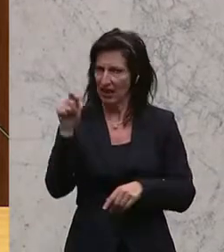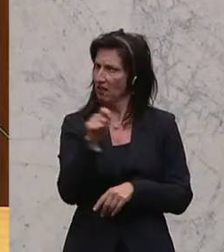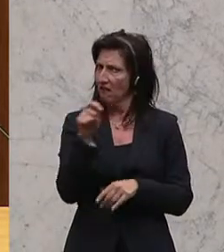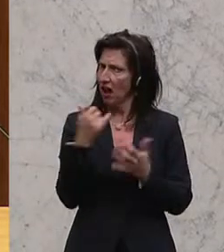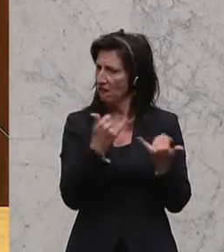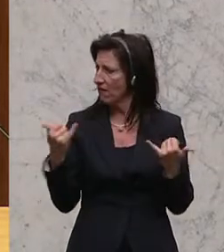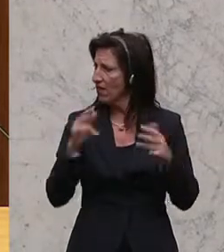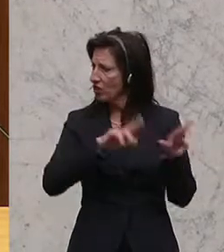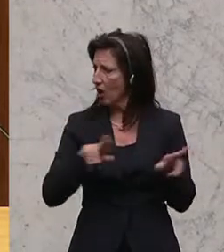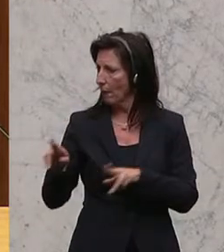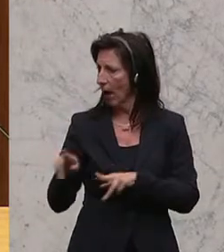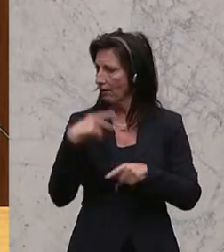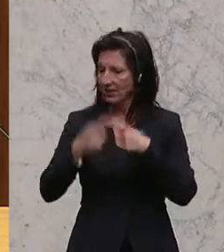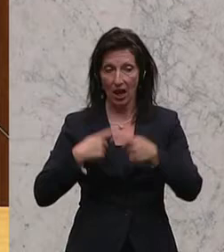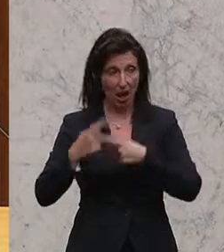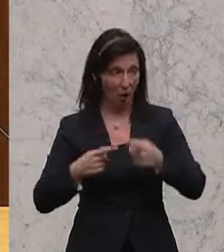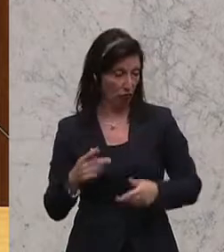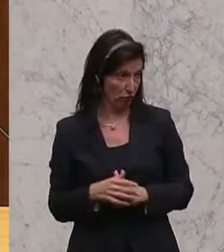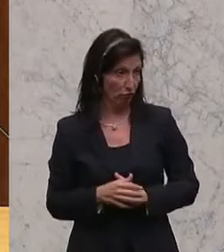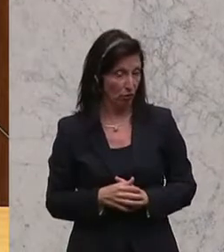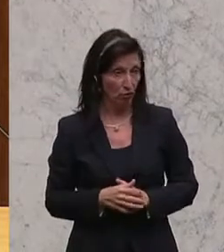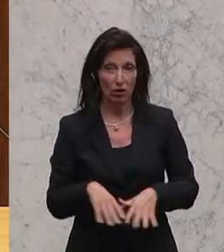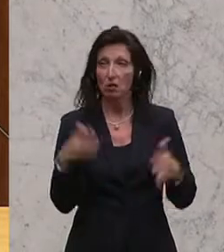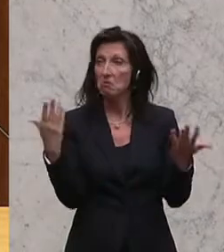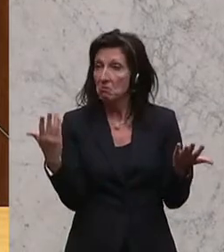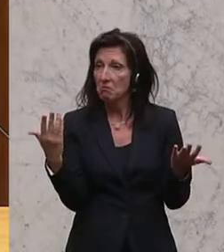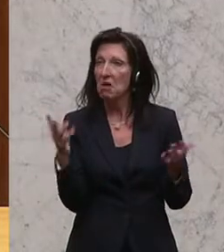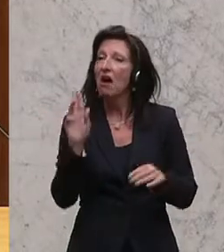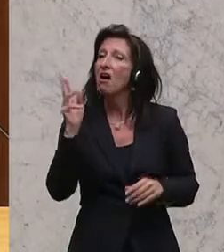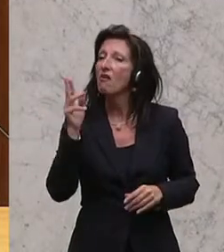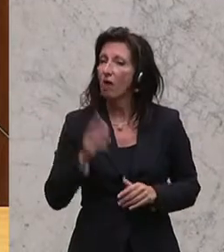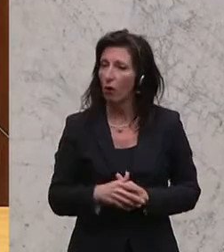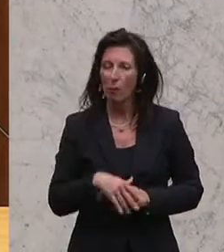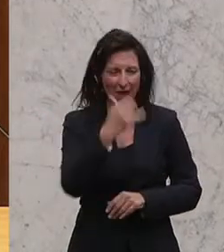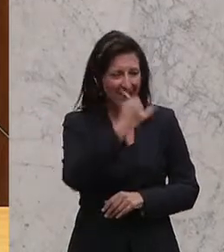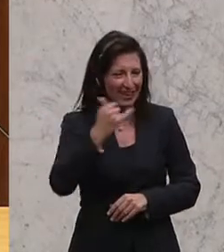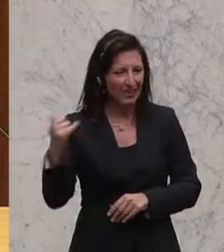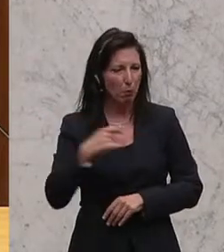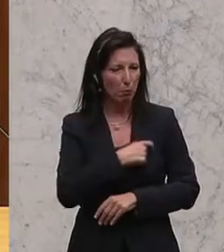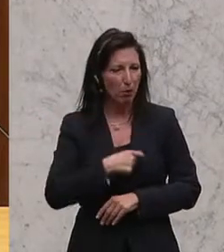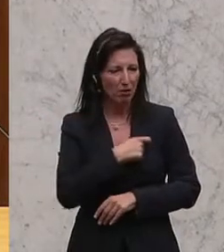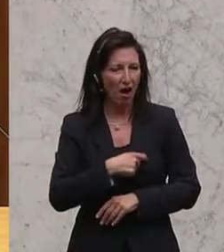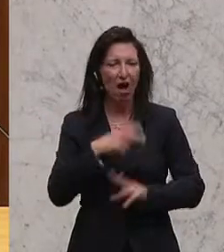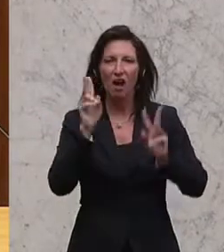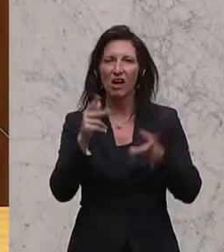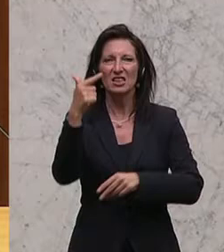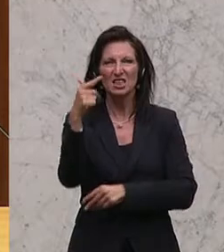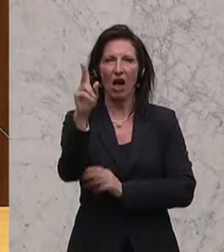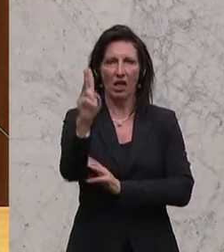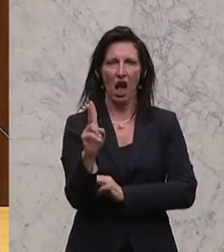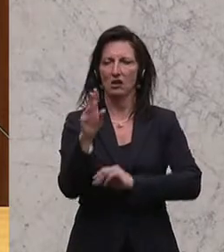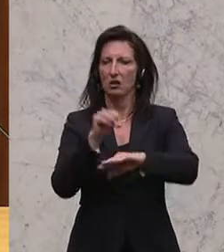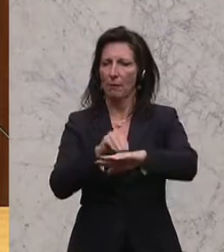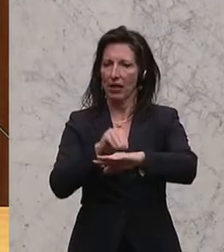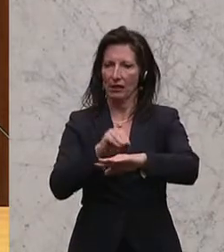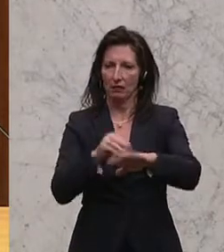ist. Frage ich mich gleich als erstes, warum kann jede Fraktion zwei Kandidaten aufstellen? Das war doch